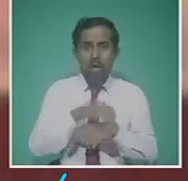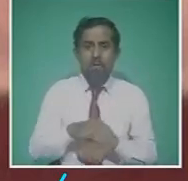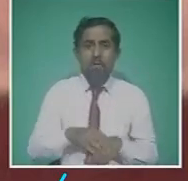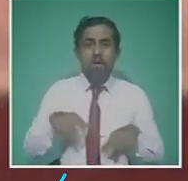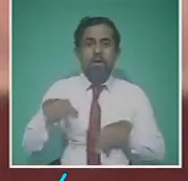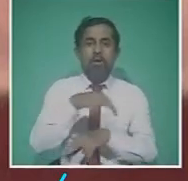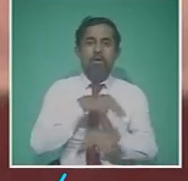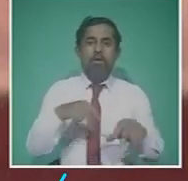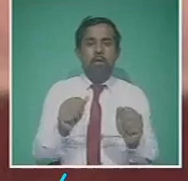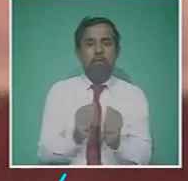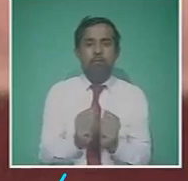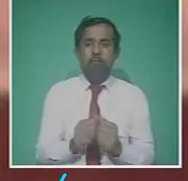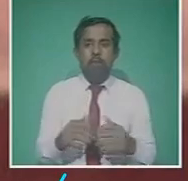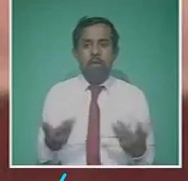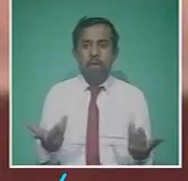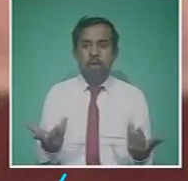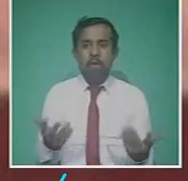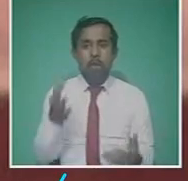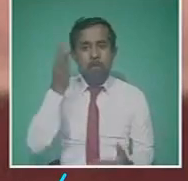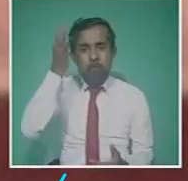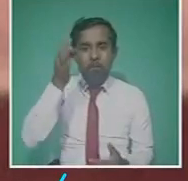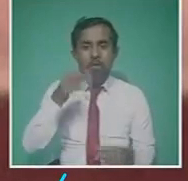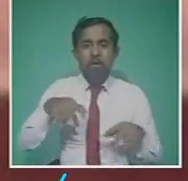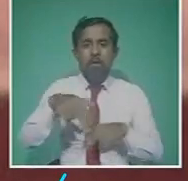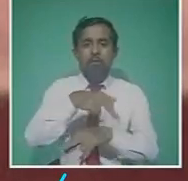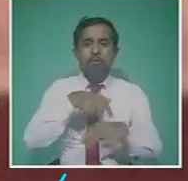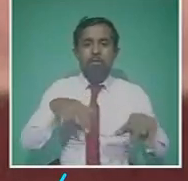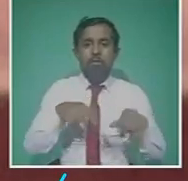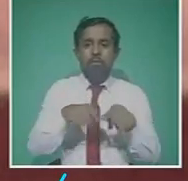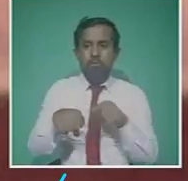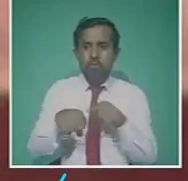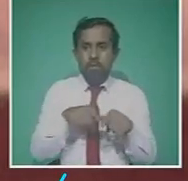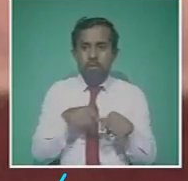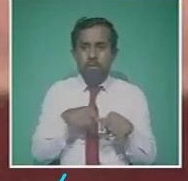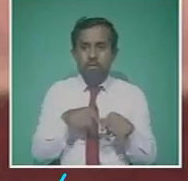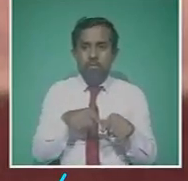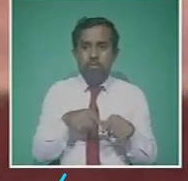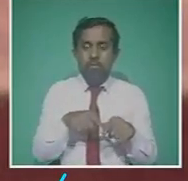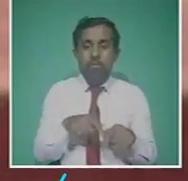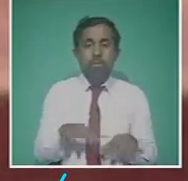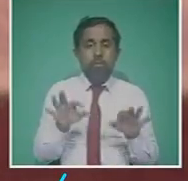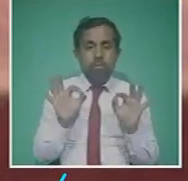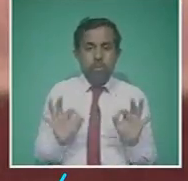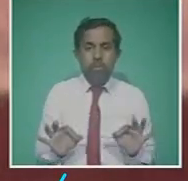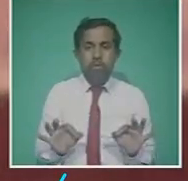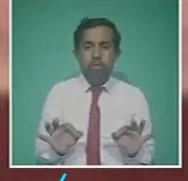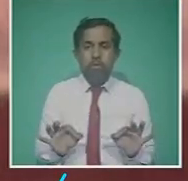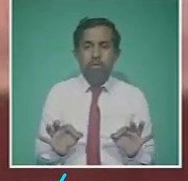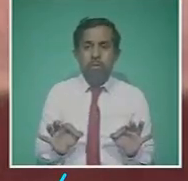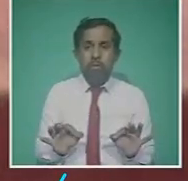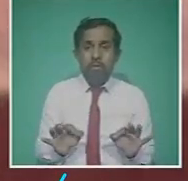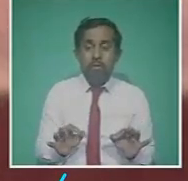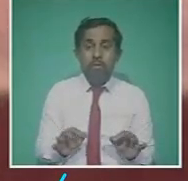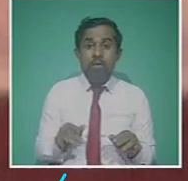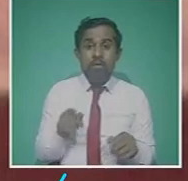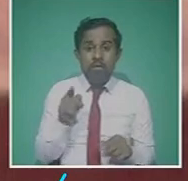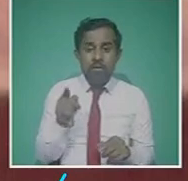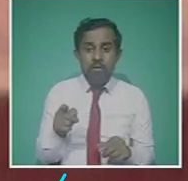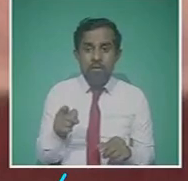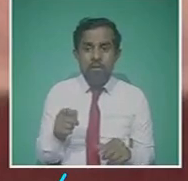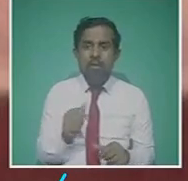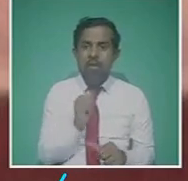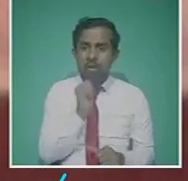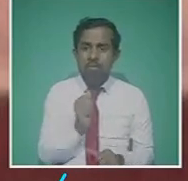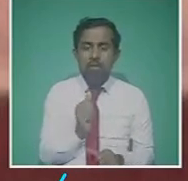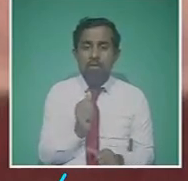ඇවිද්දට වැඩක් නැහැ ඒක නිකන් පිස්සුවෙන් ඇවිදිනවා වගේ වැඩක් ඒකට වඩා ක්‍රමවත් ඒකට වඩා ඒ